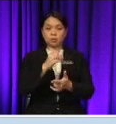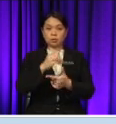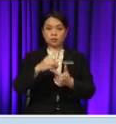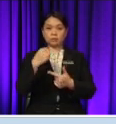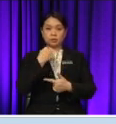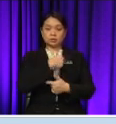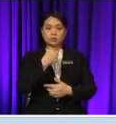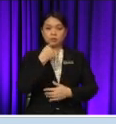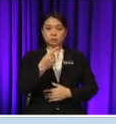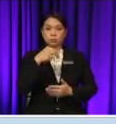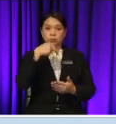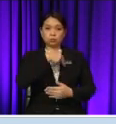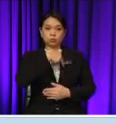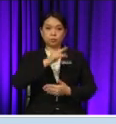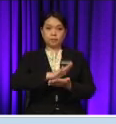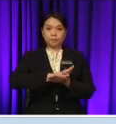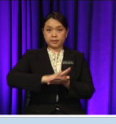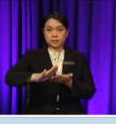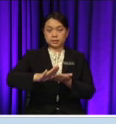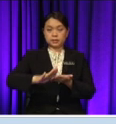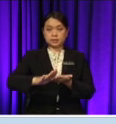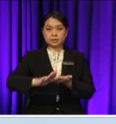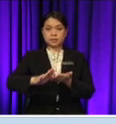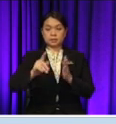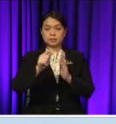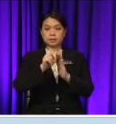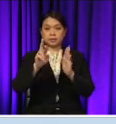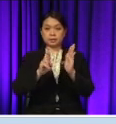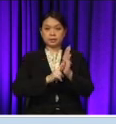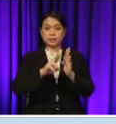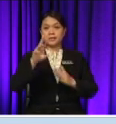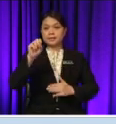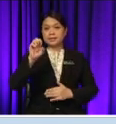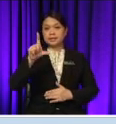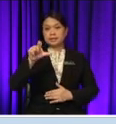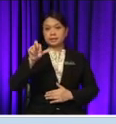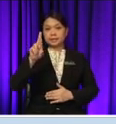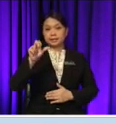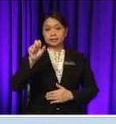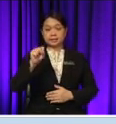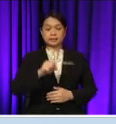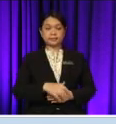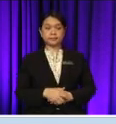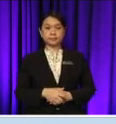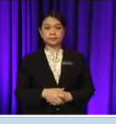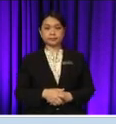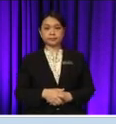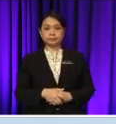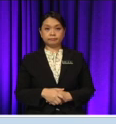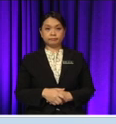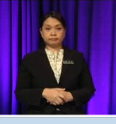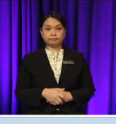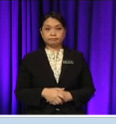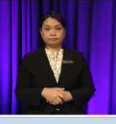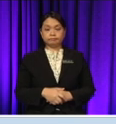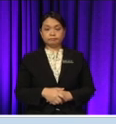untung bersih terselaras ada tiga Pocari di situ oke yang kita perlu masukkan dalam